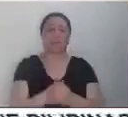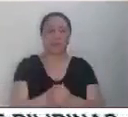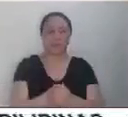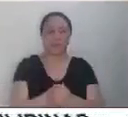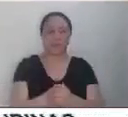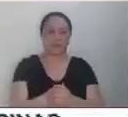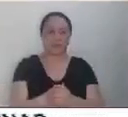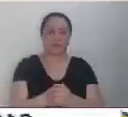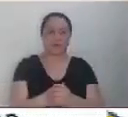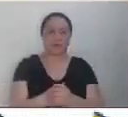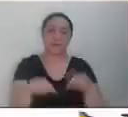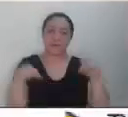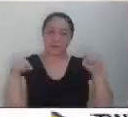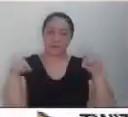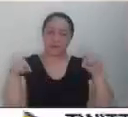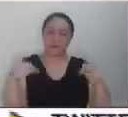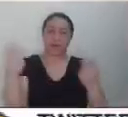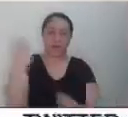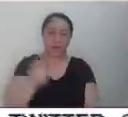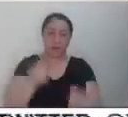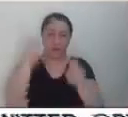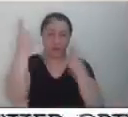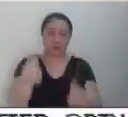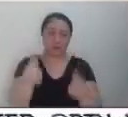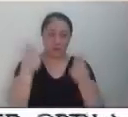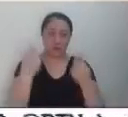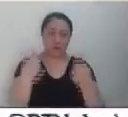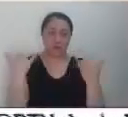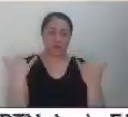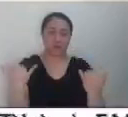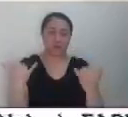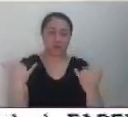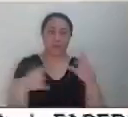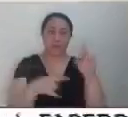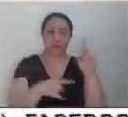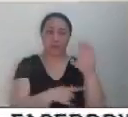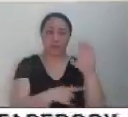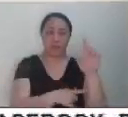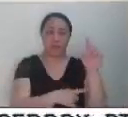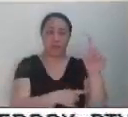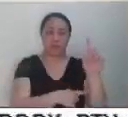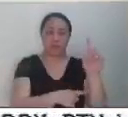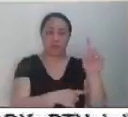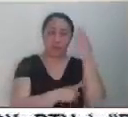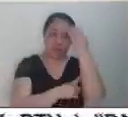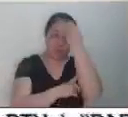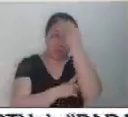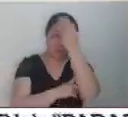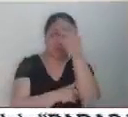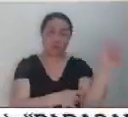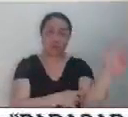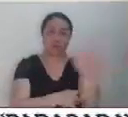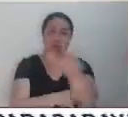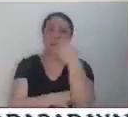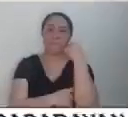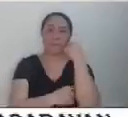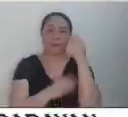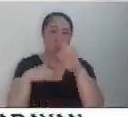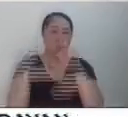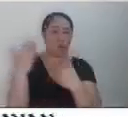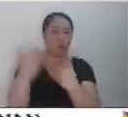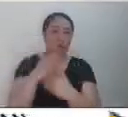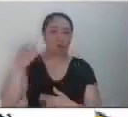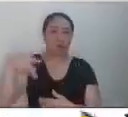kailangan ng pangalawang sticker. Account na lang, opo. Yung vice versa, hindi pa po ready kasi nagkakaroon pa po ng mga